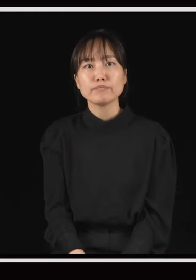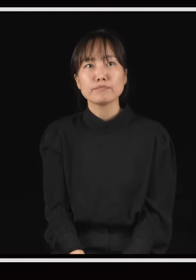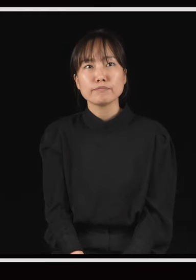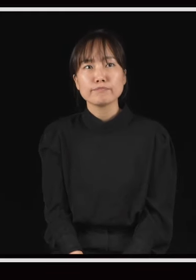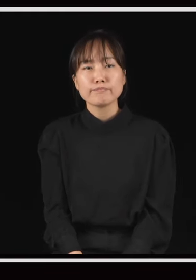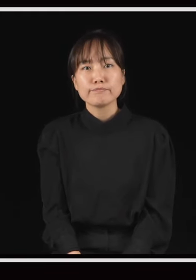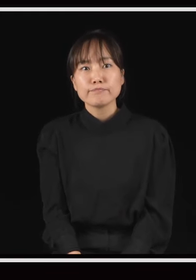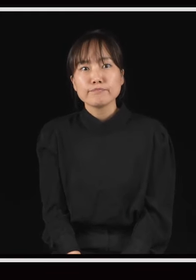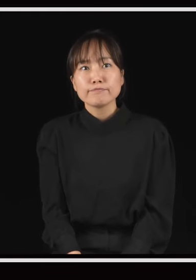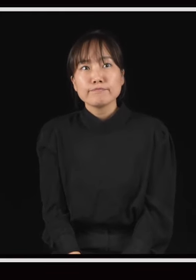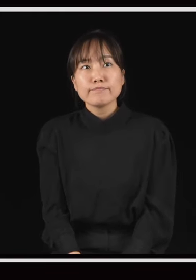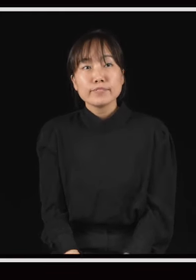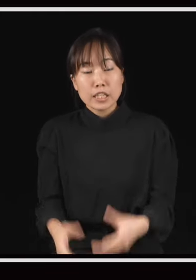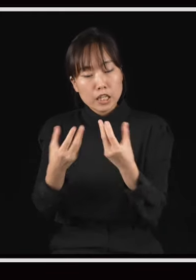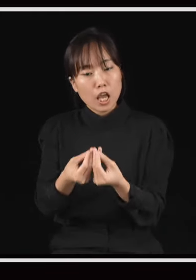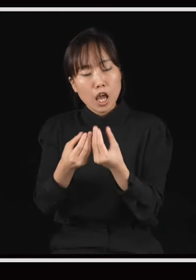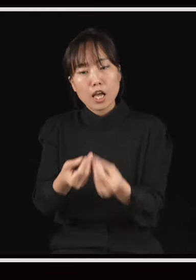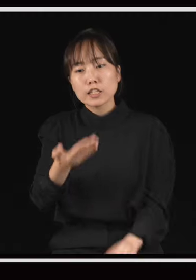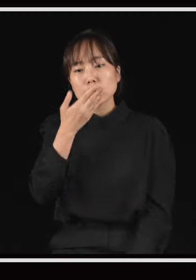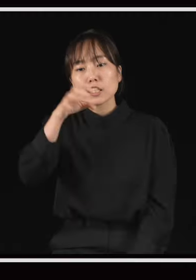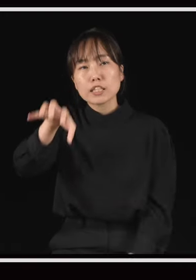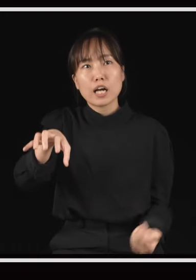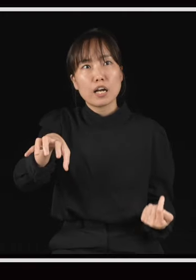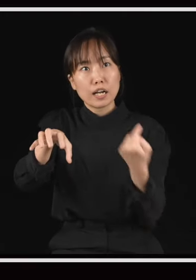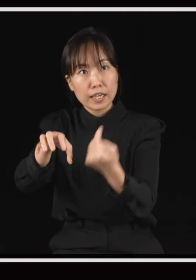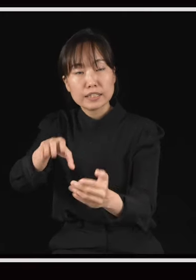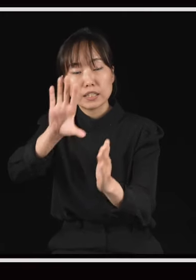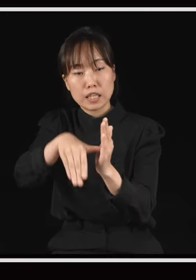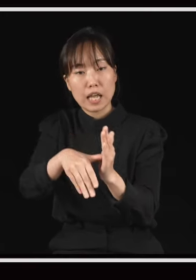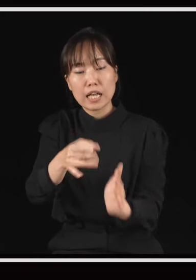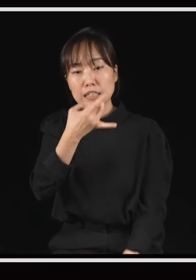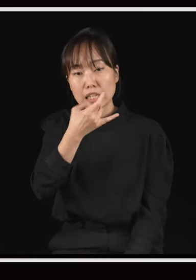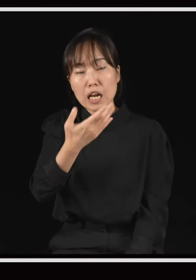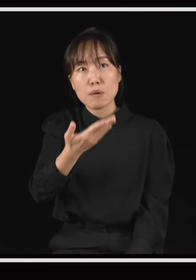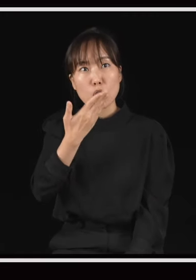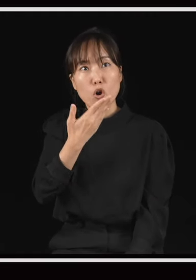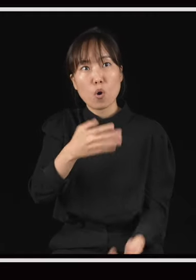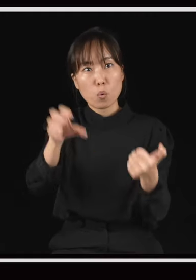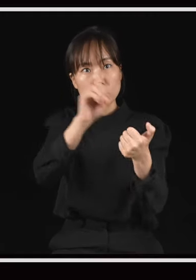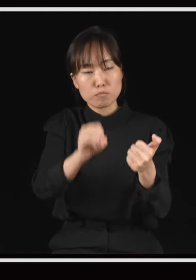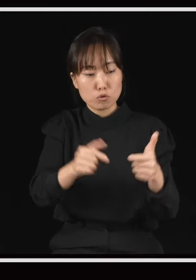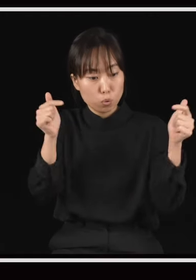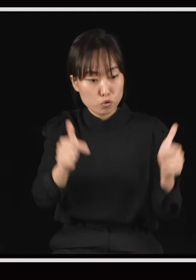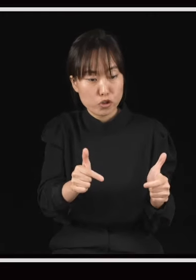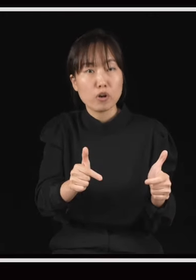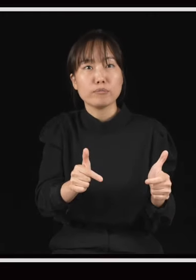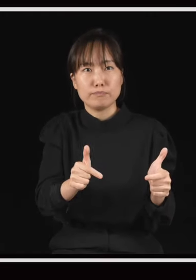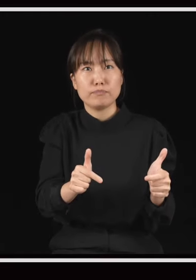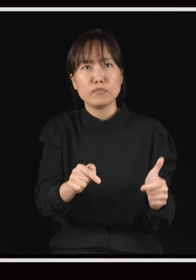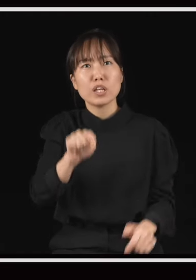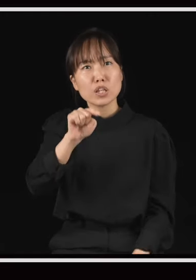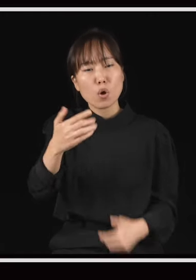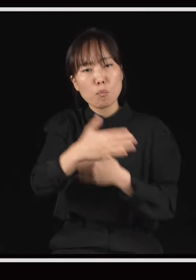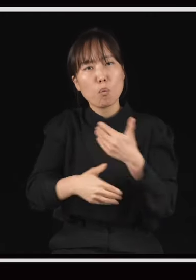줄이시고 예를 들어 직원 식당에 밥이 나온다. 그럼 밥 양을 그냥 한 반으로 줄이는 거죠. 그러니까 체중 빼야 되시는 분들이라고